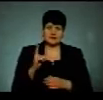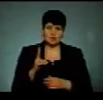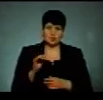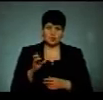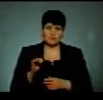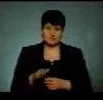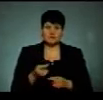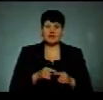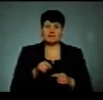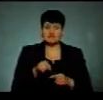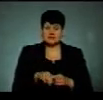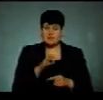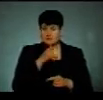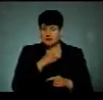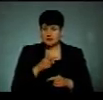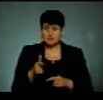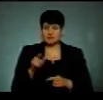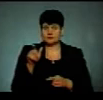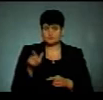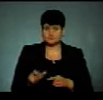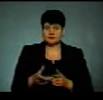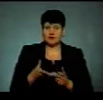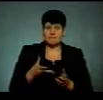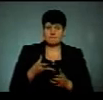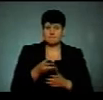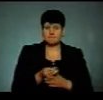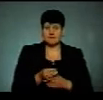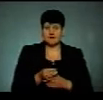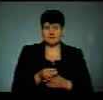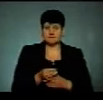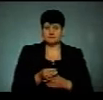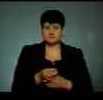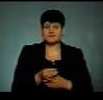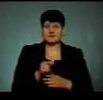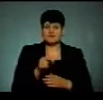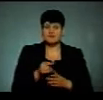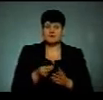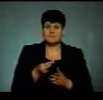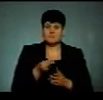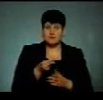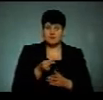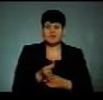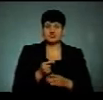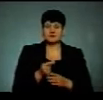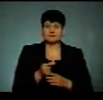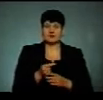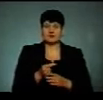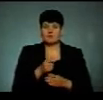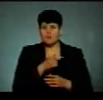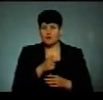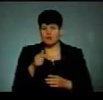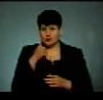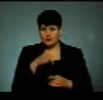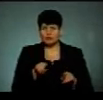кубів. В даний період споживач оплачує не більше, він оплачує рівними частинами протягом